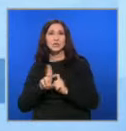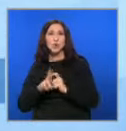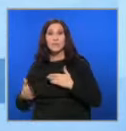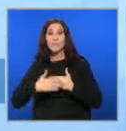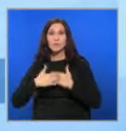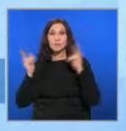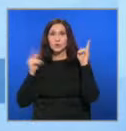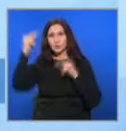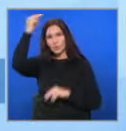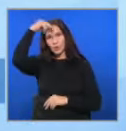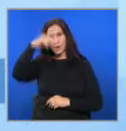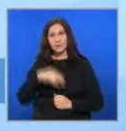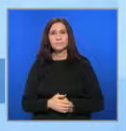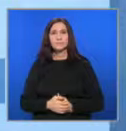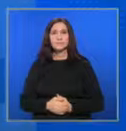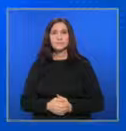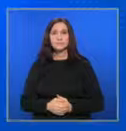от ППДБ.